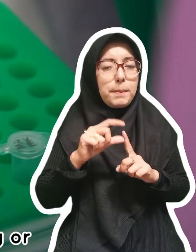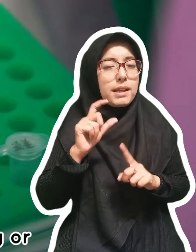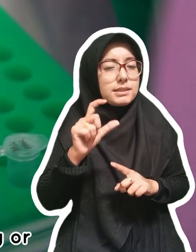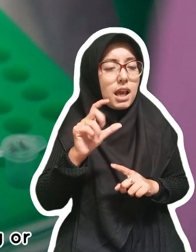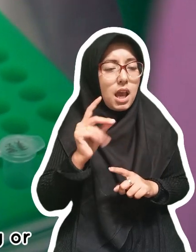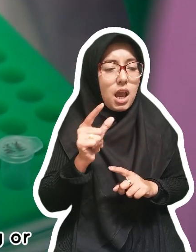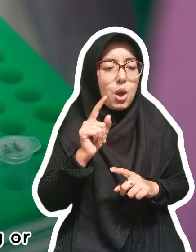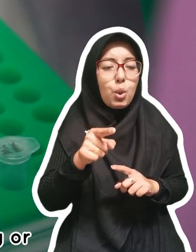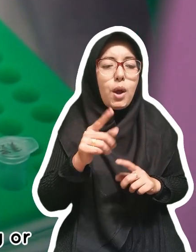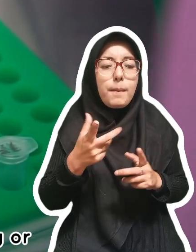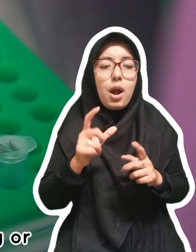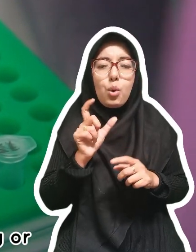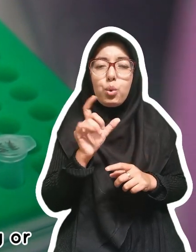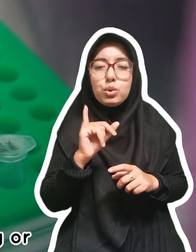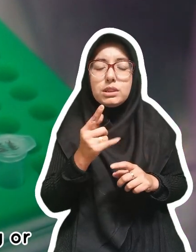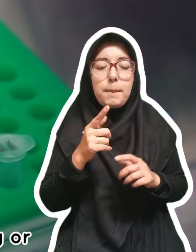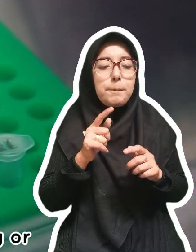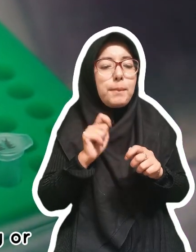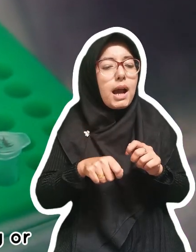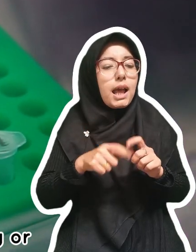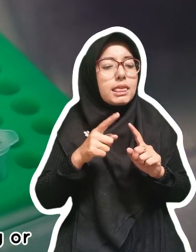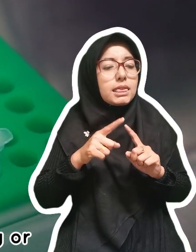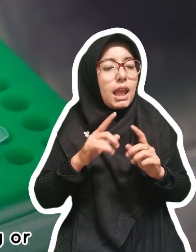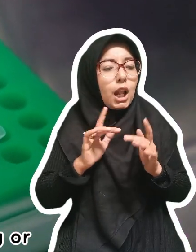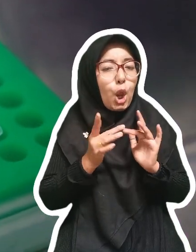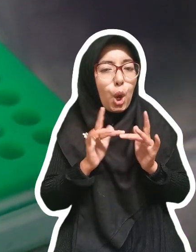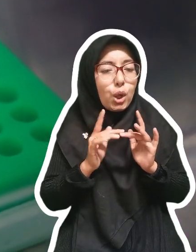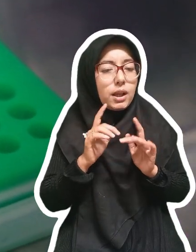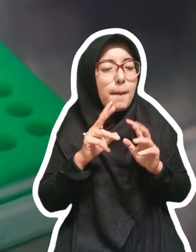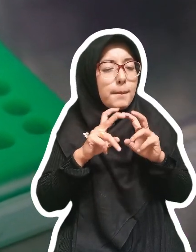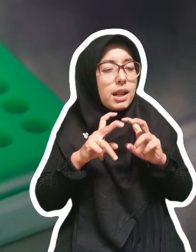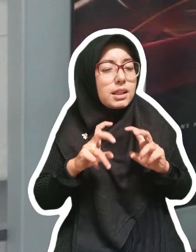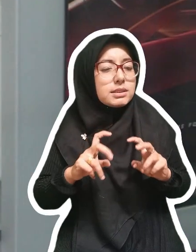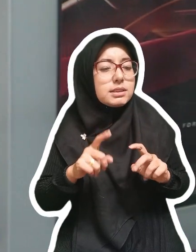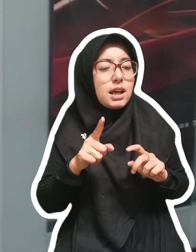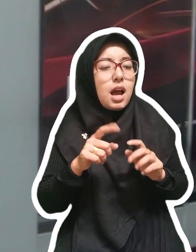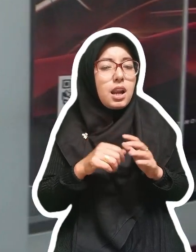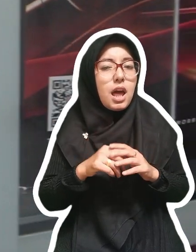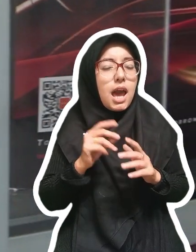uji dengan pemanfaatan teknologi pendeteksian DNA atau RNA.